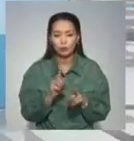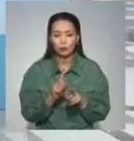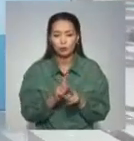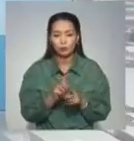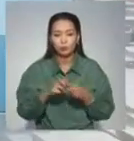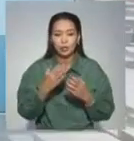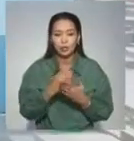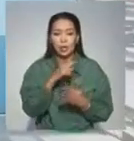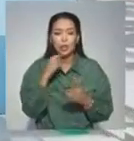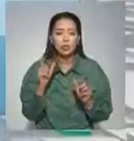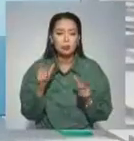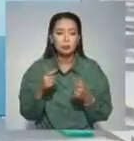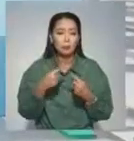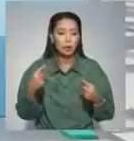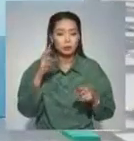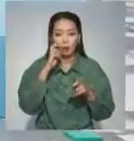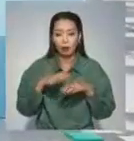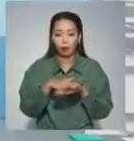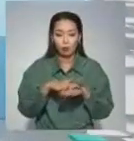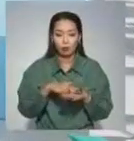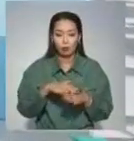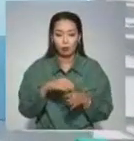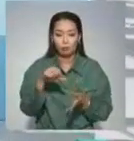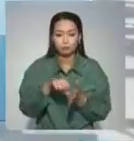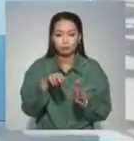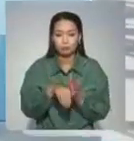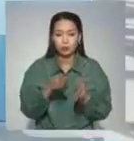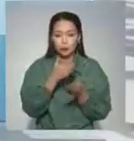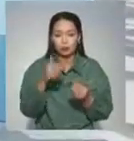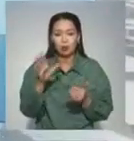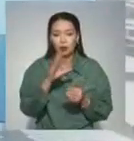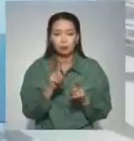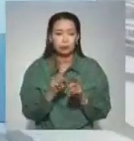бағытталған санкциялардың басқа елдерге қатысы жоқ. Алып қашпа сөздерге мән бермеулеріңізді сұраймын.